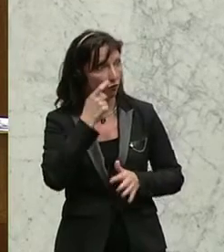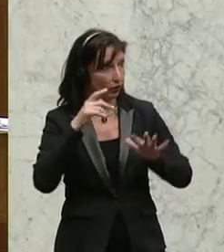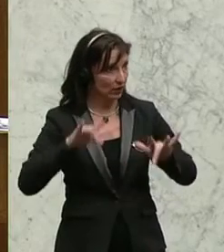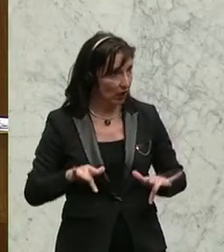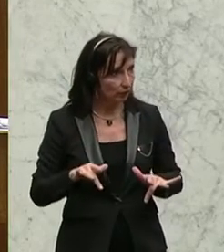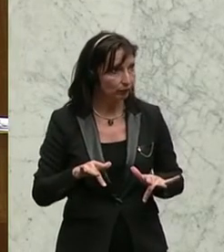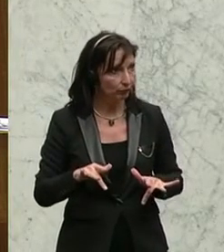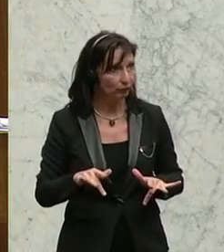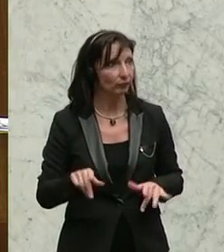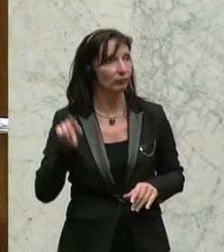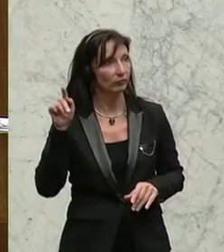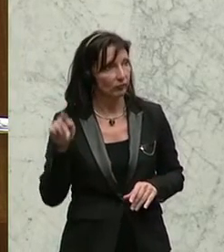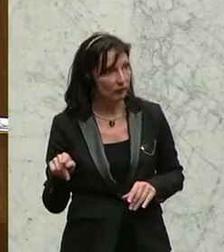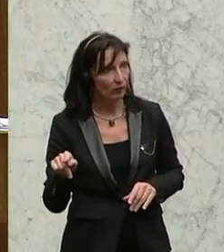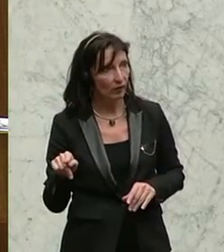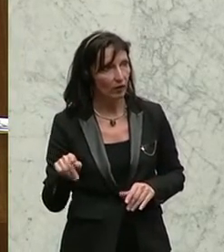dass auch hier